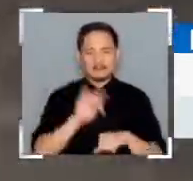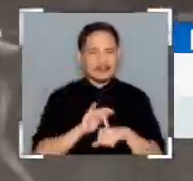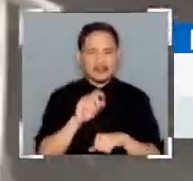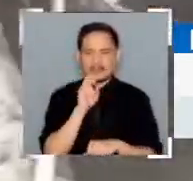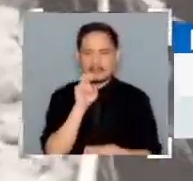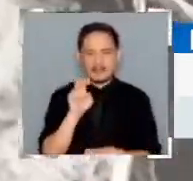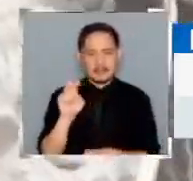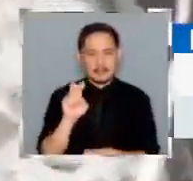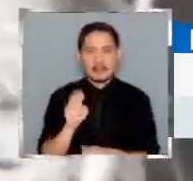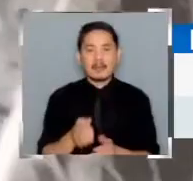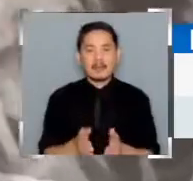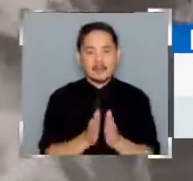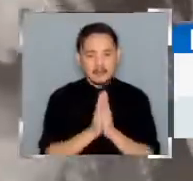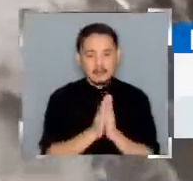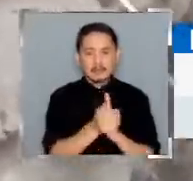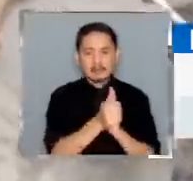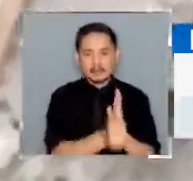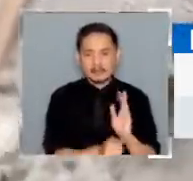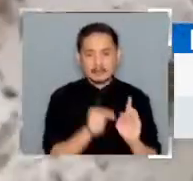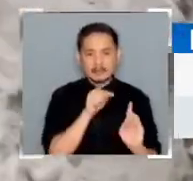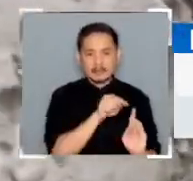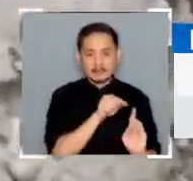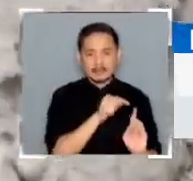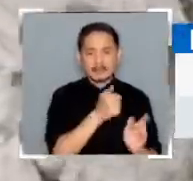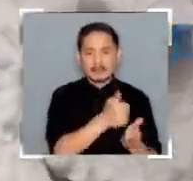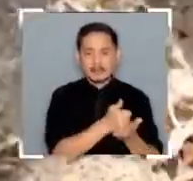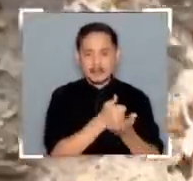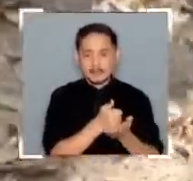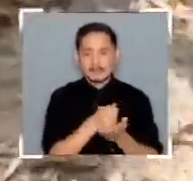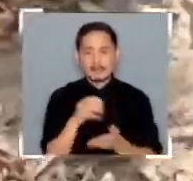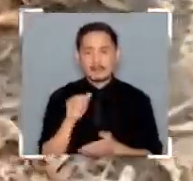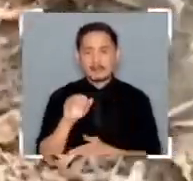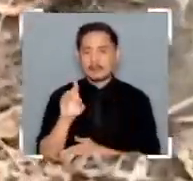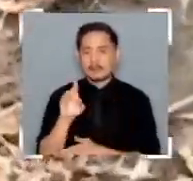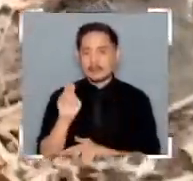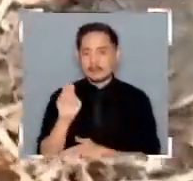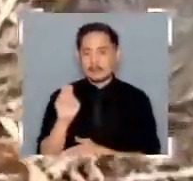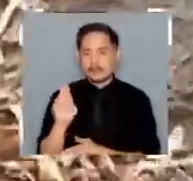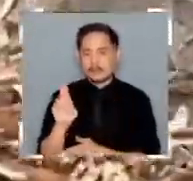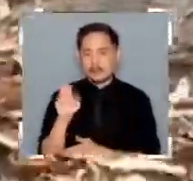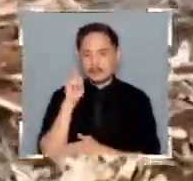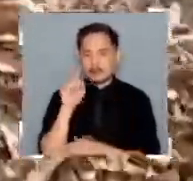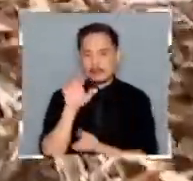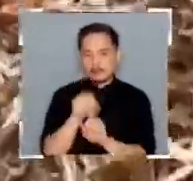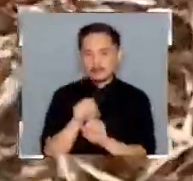tulong sa mga eksperto at DNR para mahuli ang mga ito.